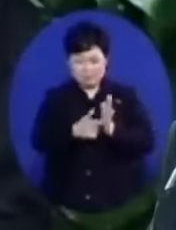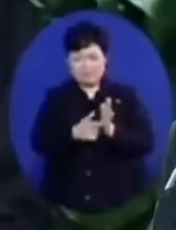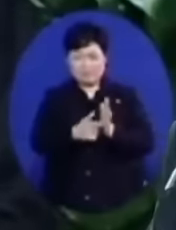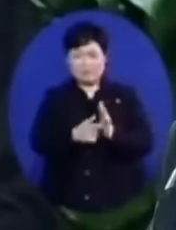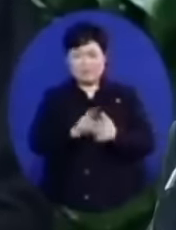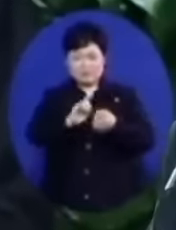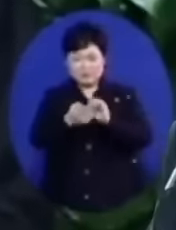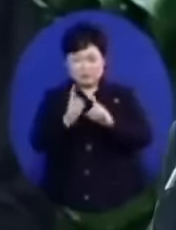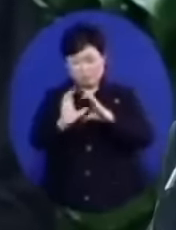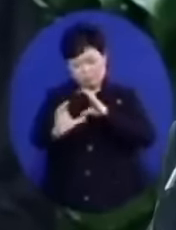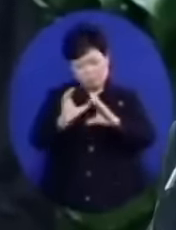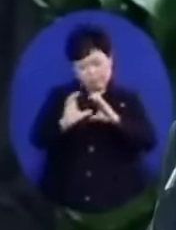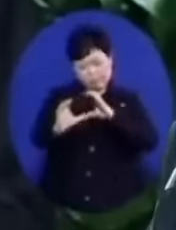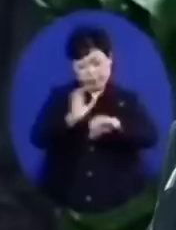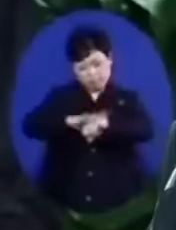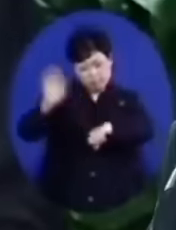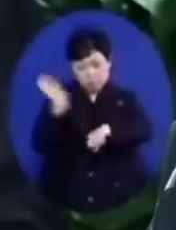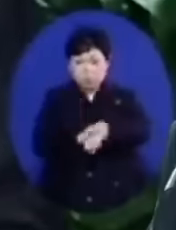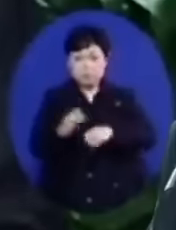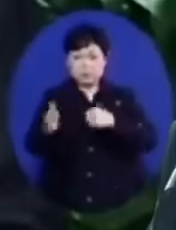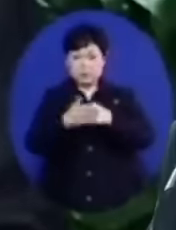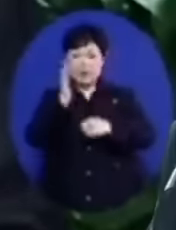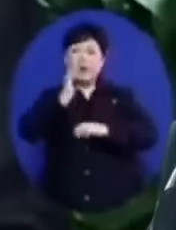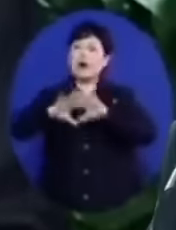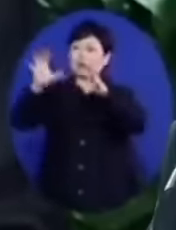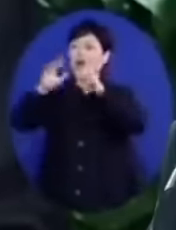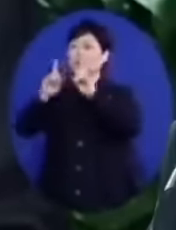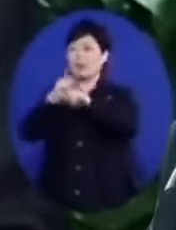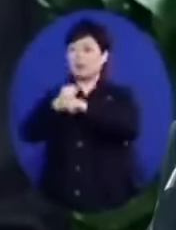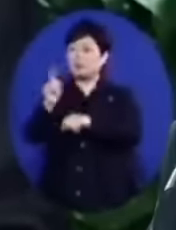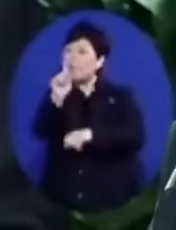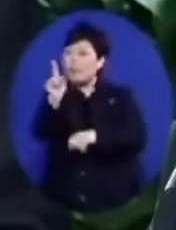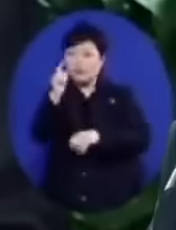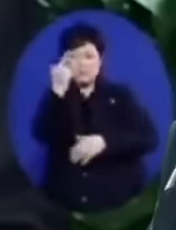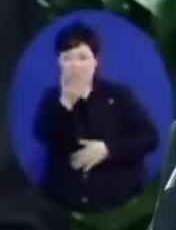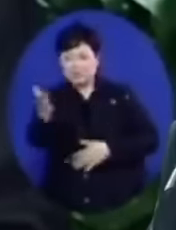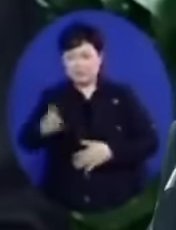그러면 서로 말을 하기 때문에 교동이 되는데 하늘나라 말은 무엇입니까?